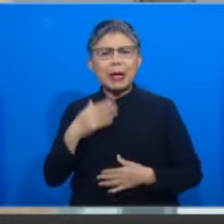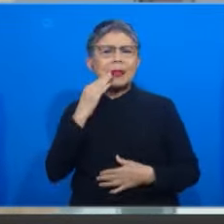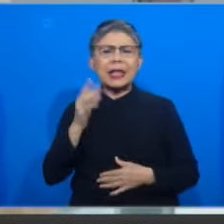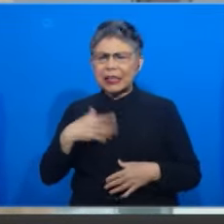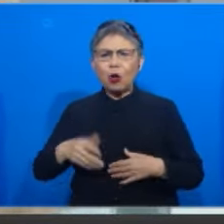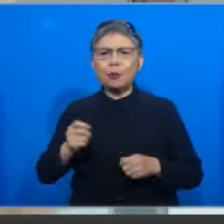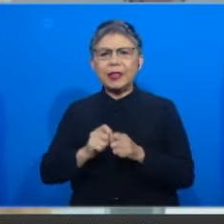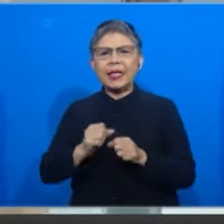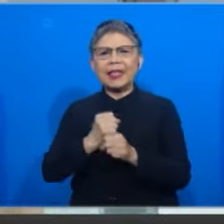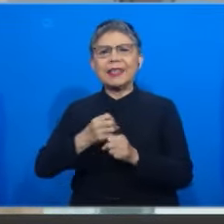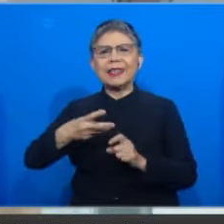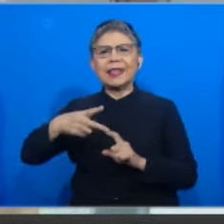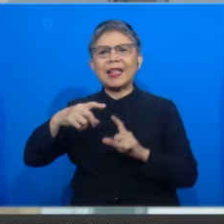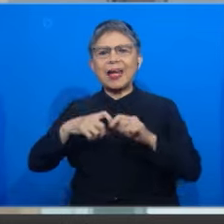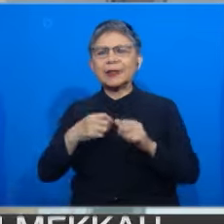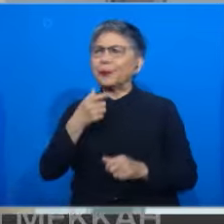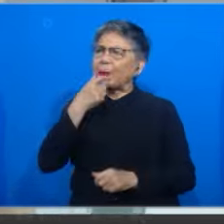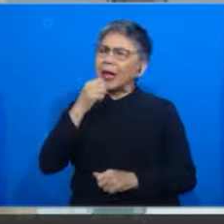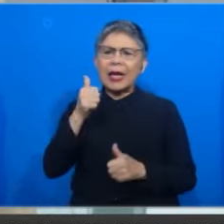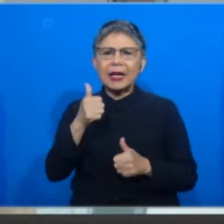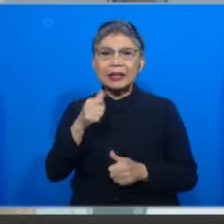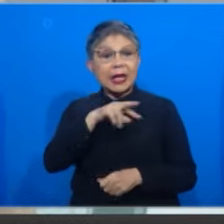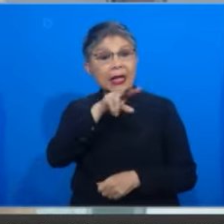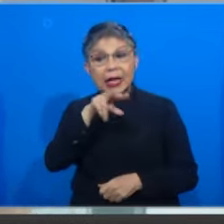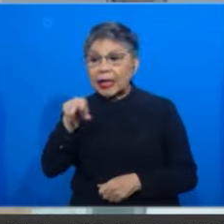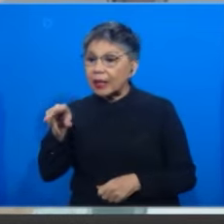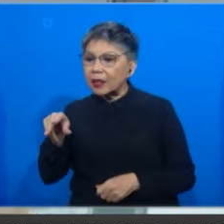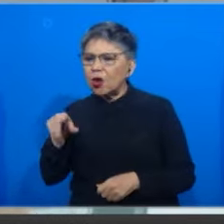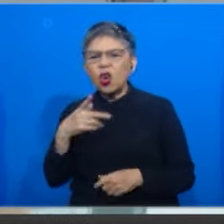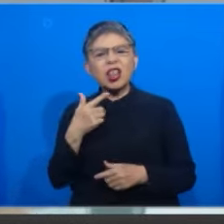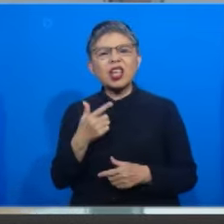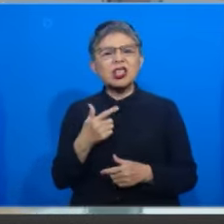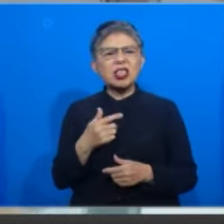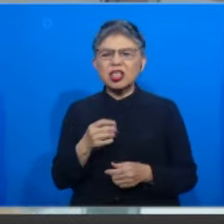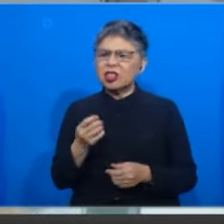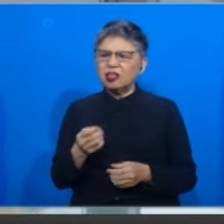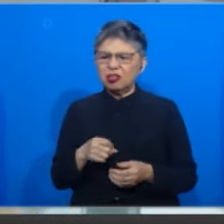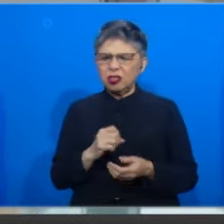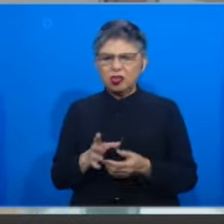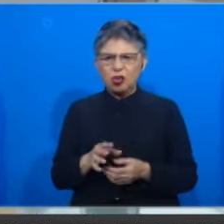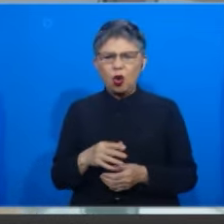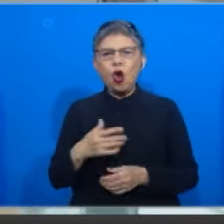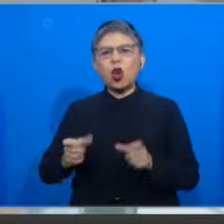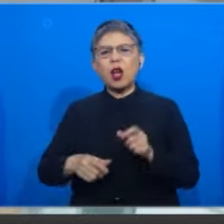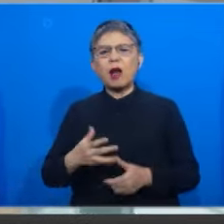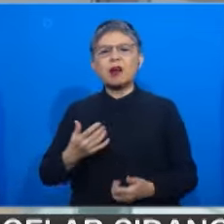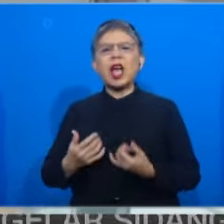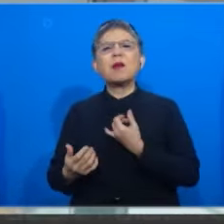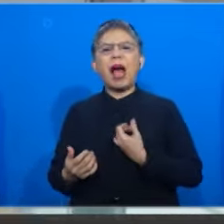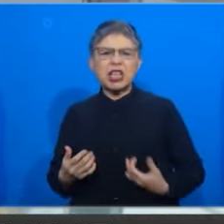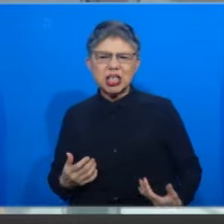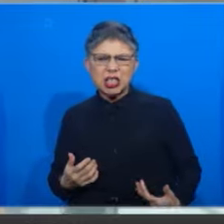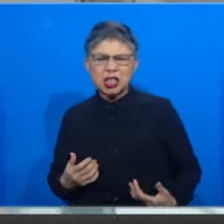buat getas, ternyata enak. Terus saya lihat di pasar-pasar itu kayak getas kok jarang ya dibeli gitu. Jadi kayak biar